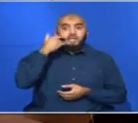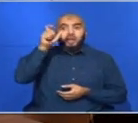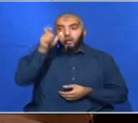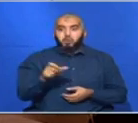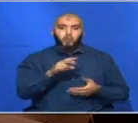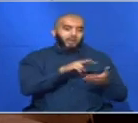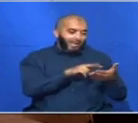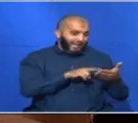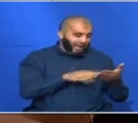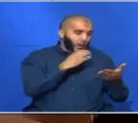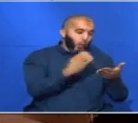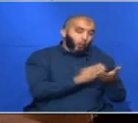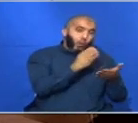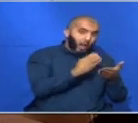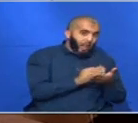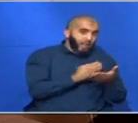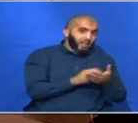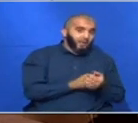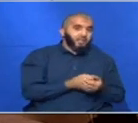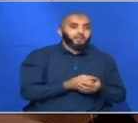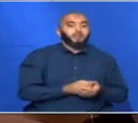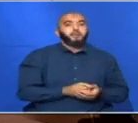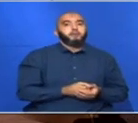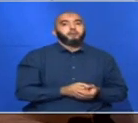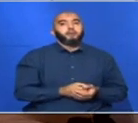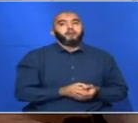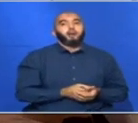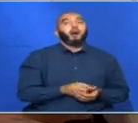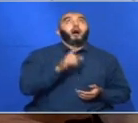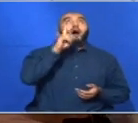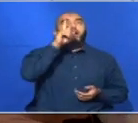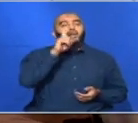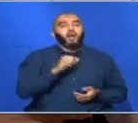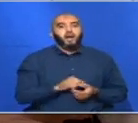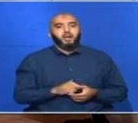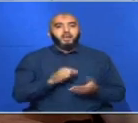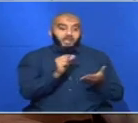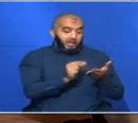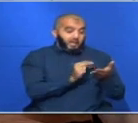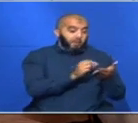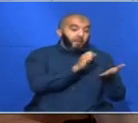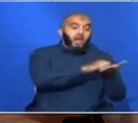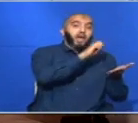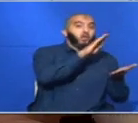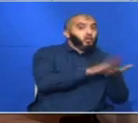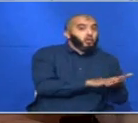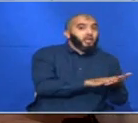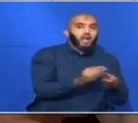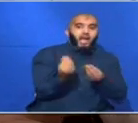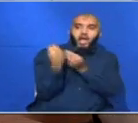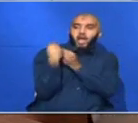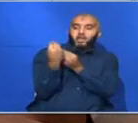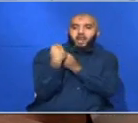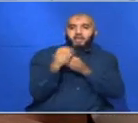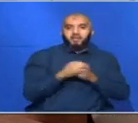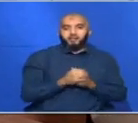انني عندما انطق حرفا من القران الكريم فان المولى عز وجل يكتب لي الحسنات ويجزل لي